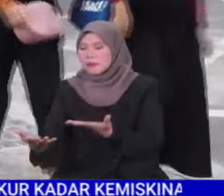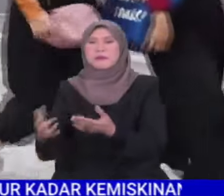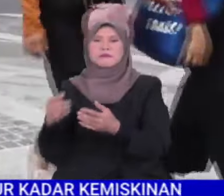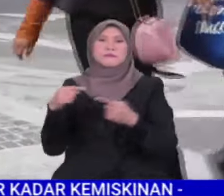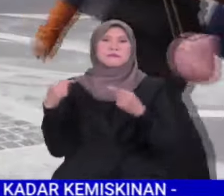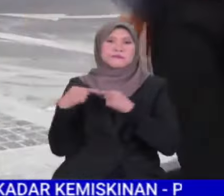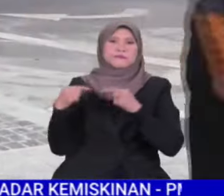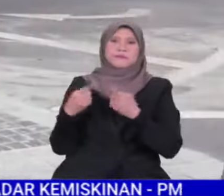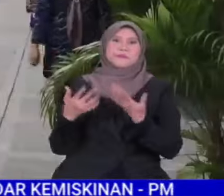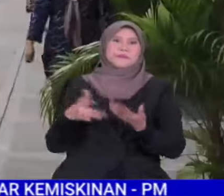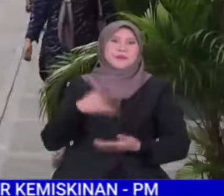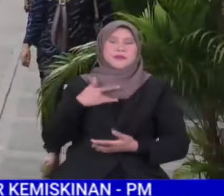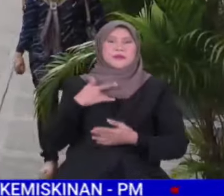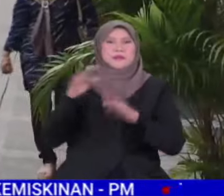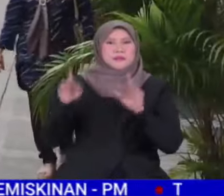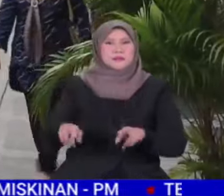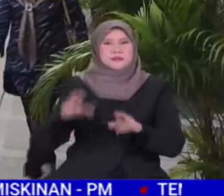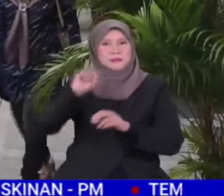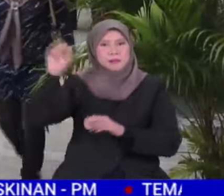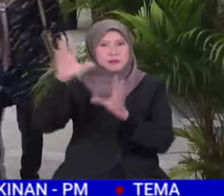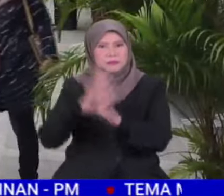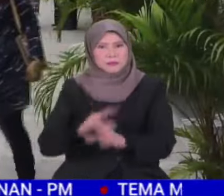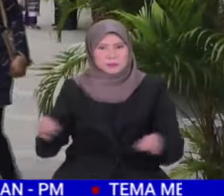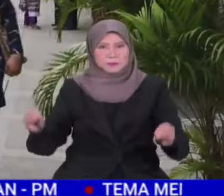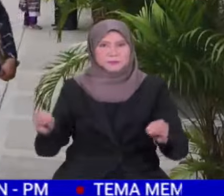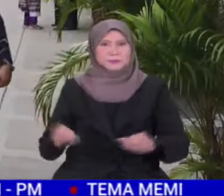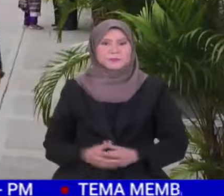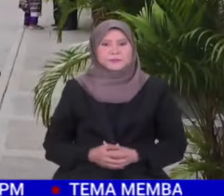mengguris perasaan rakyat di Sabah dan Sarawak.